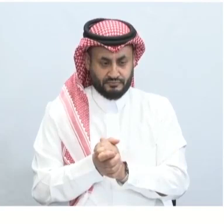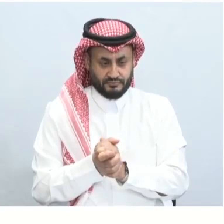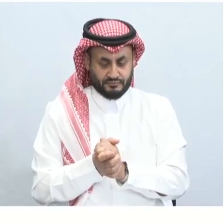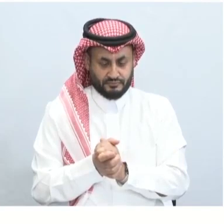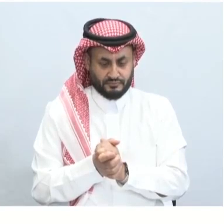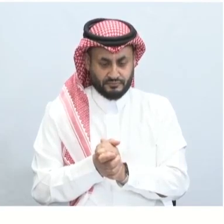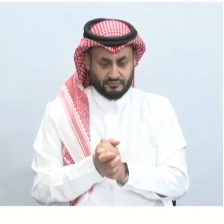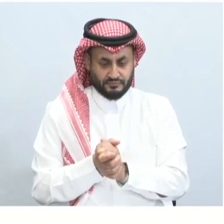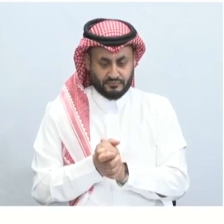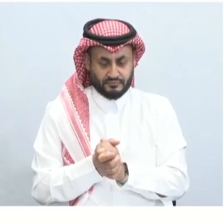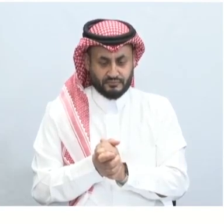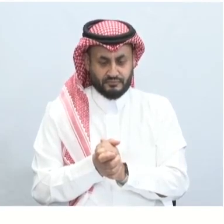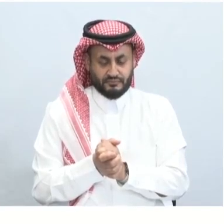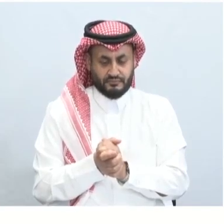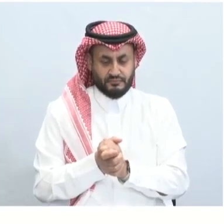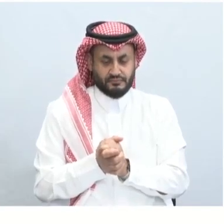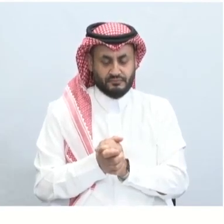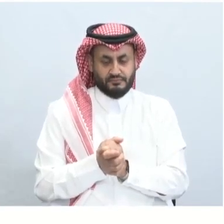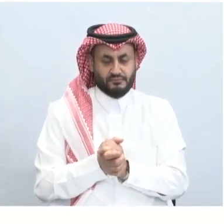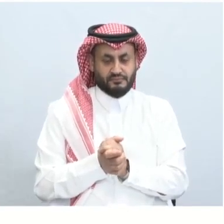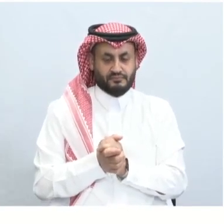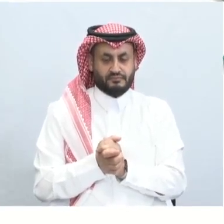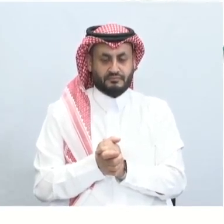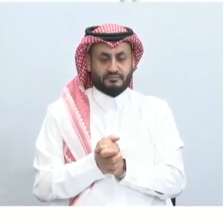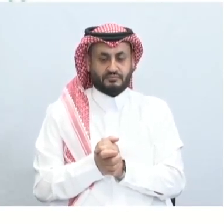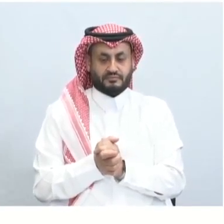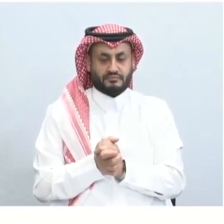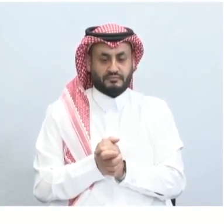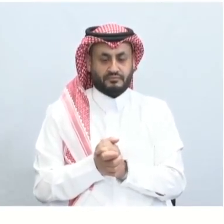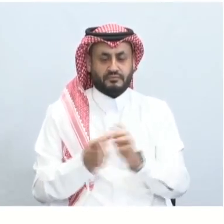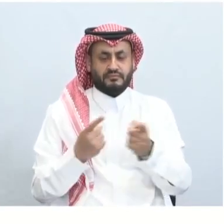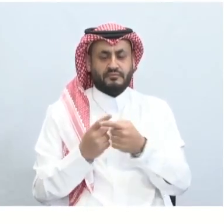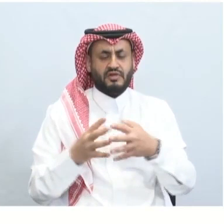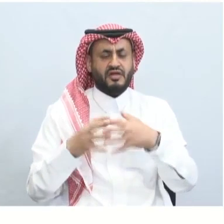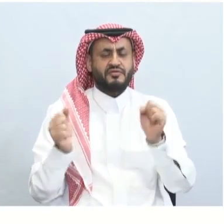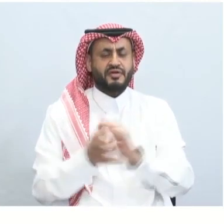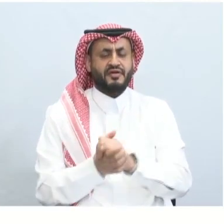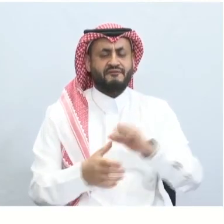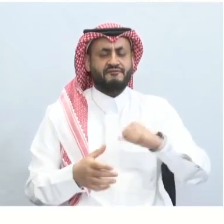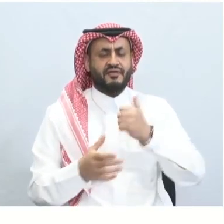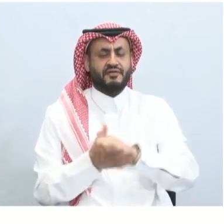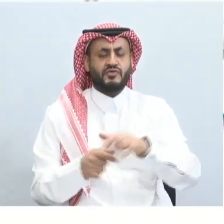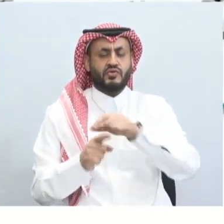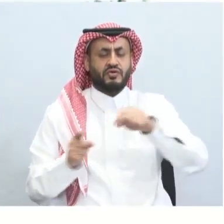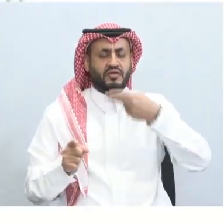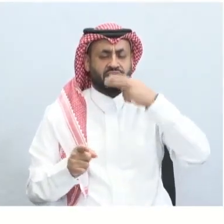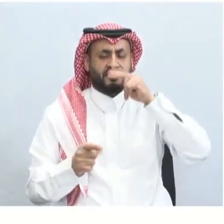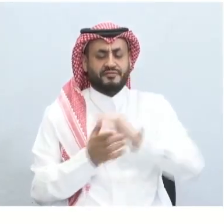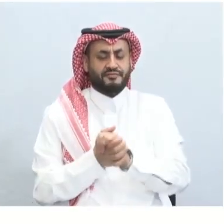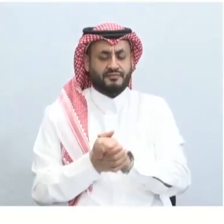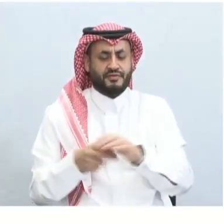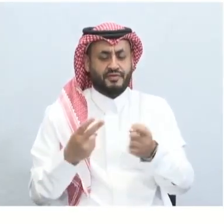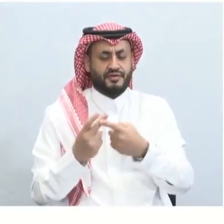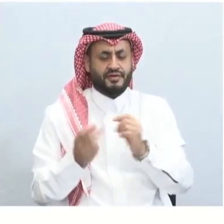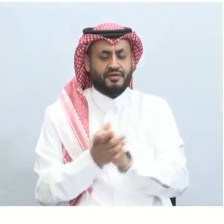الطالبه في نهايه الدرس ان تكون قادرا على ان تبين فضل سوره الفاتحه وايضا